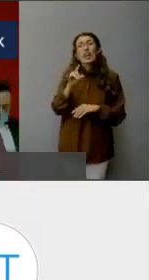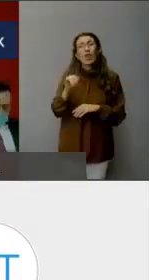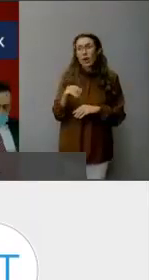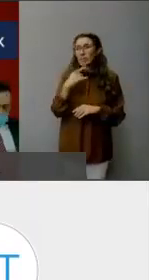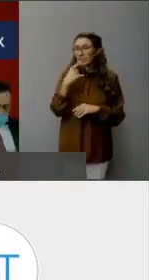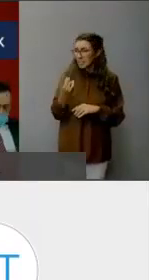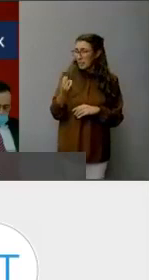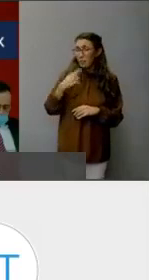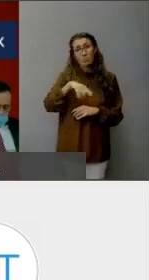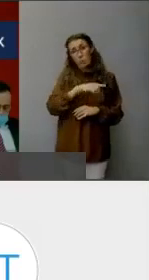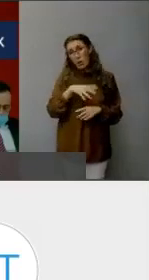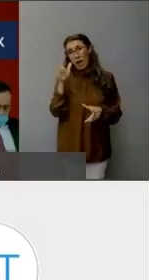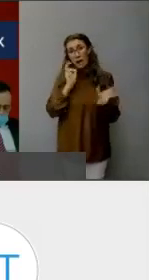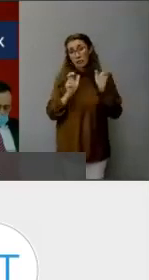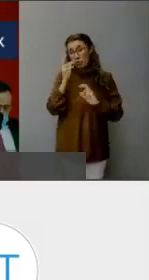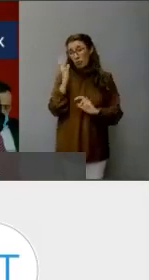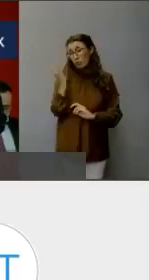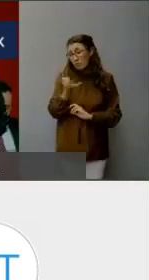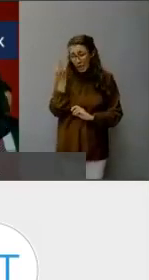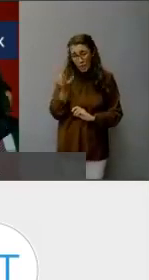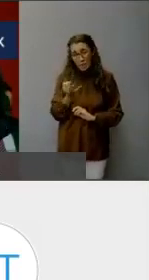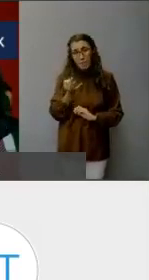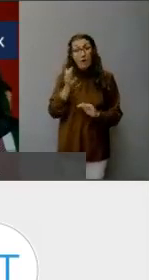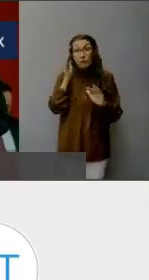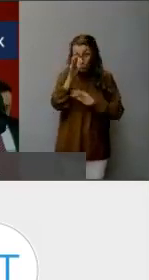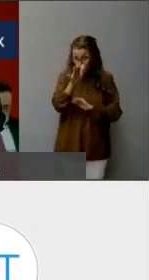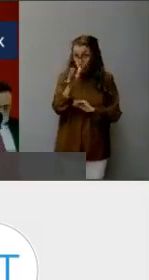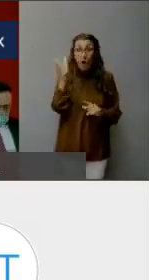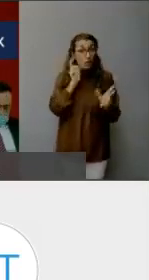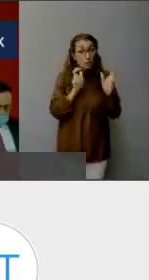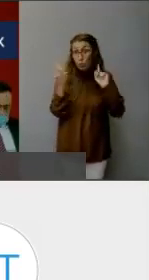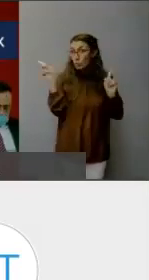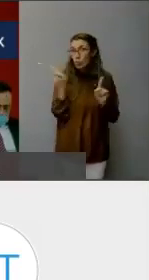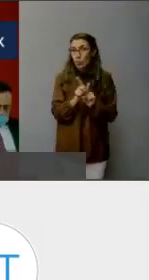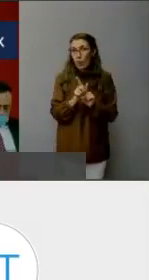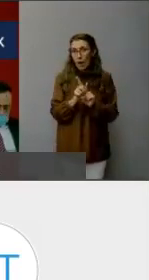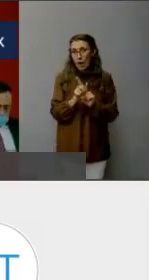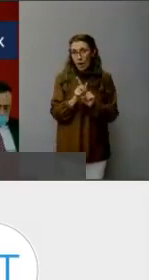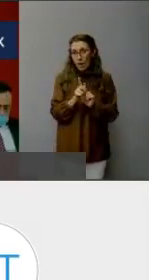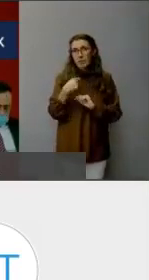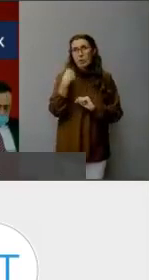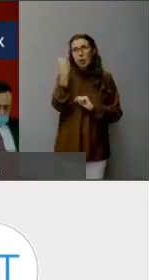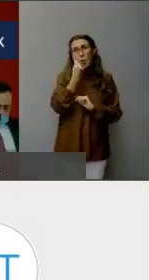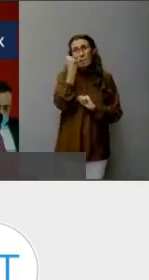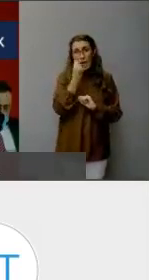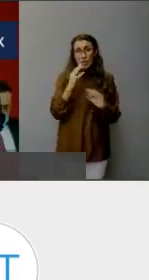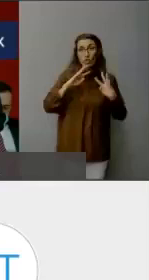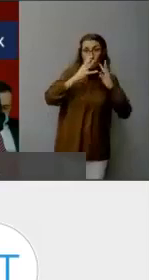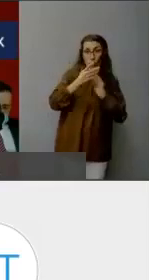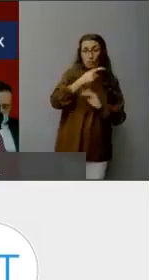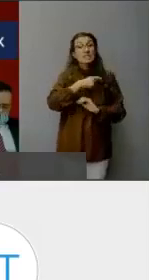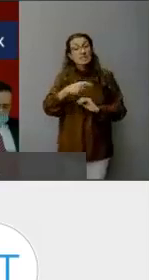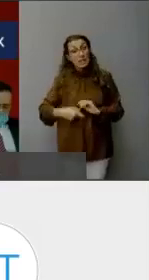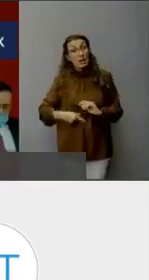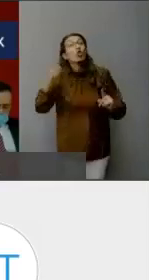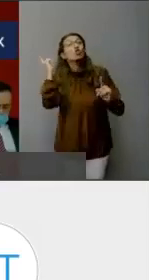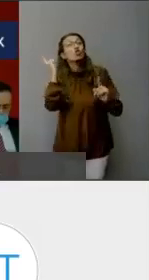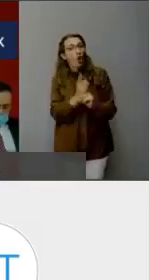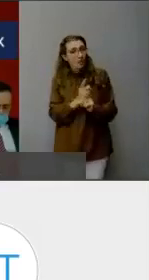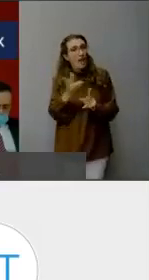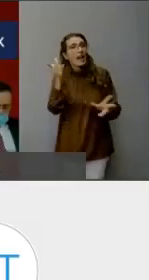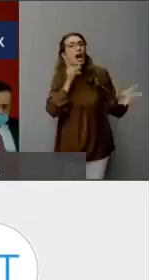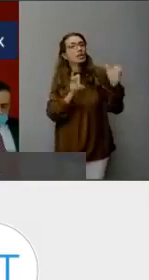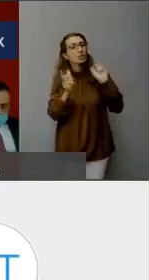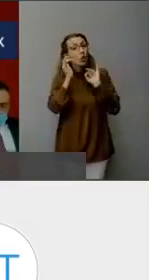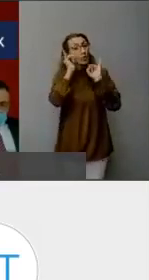l'abbiamo sempre fatto continueremo sempre a farlo ma ascoltare tutti e un dovere del sindaco della giunta che prende la decisione dopo aver